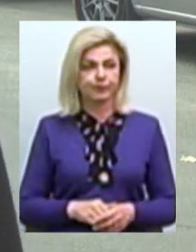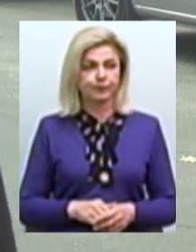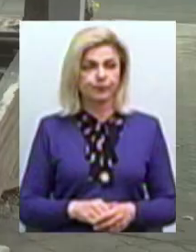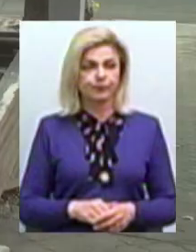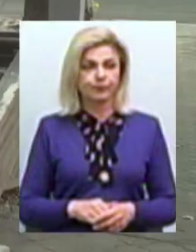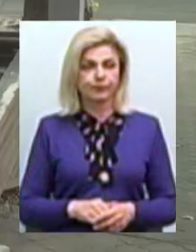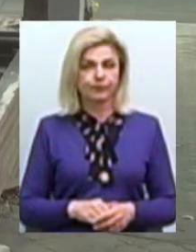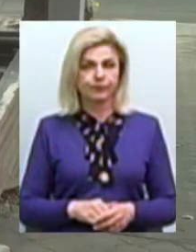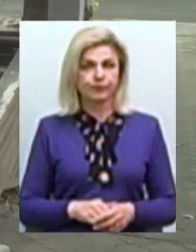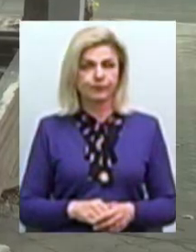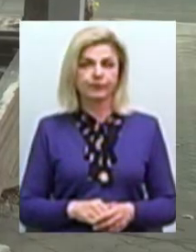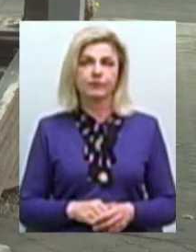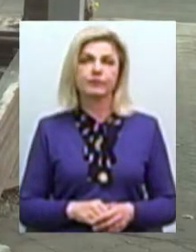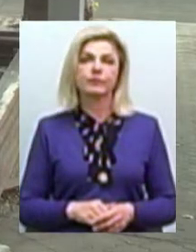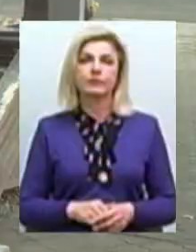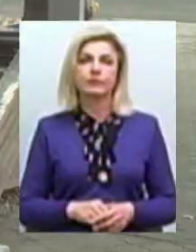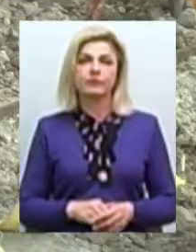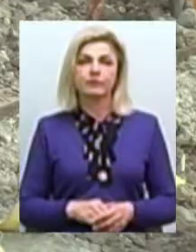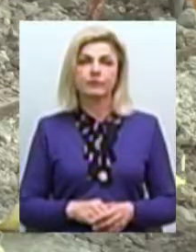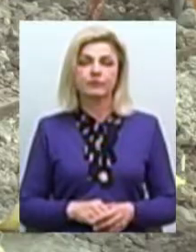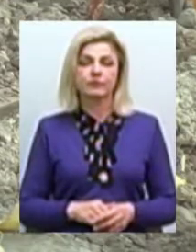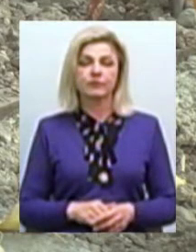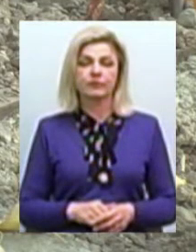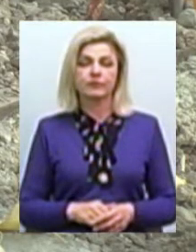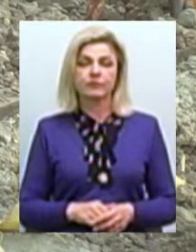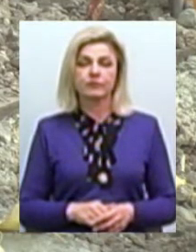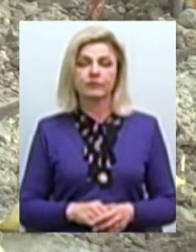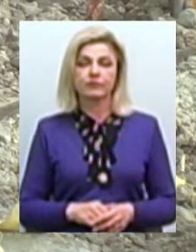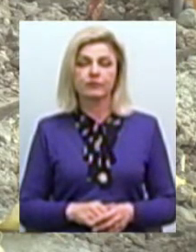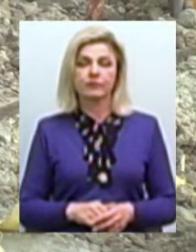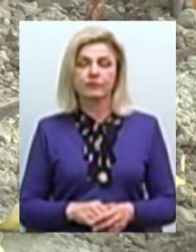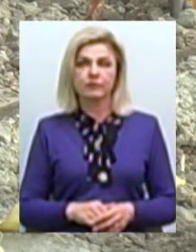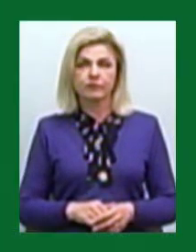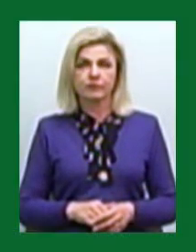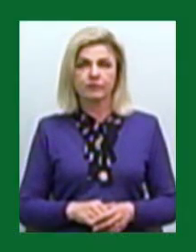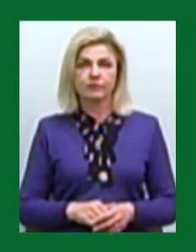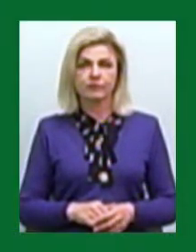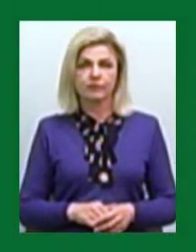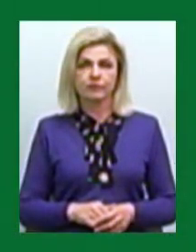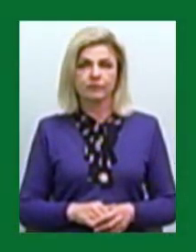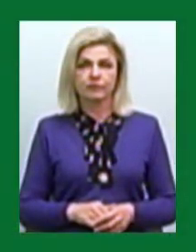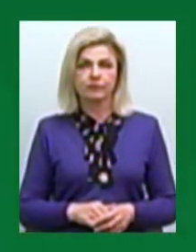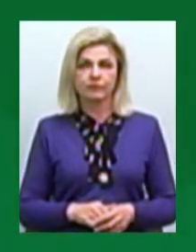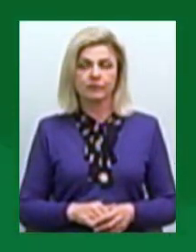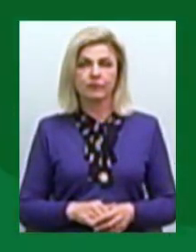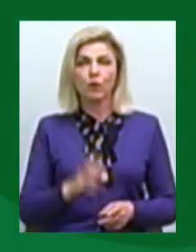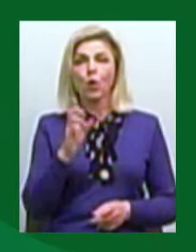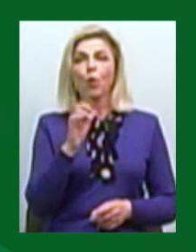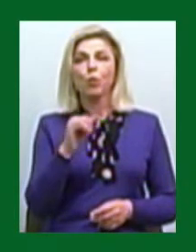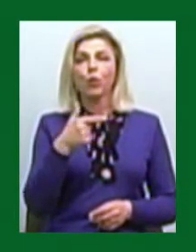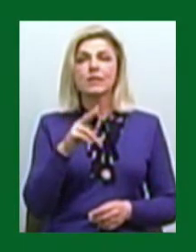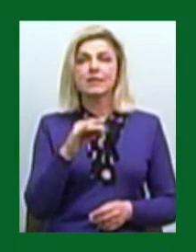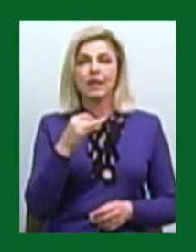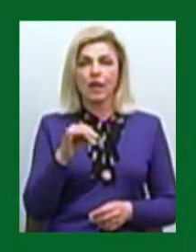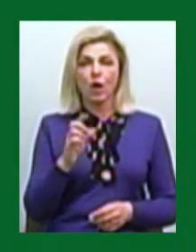помічено. Олександр Гордієнко, Сергій Куропятник. Новини на Суспільному. Миколаїв. На Бузькому бульварі